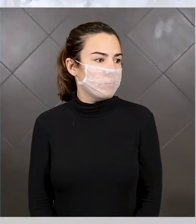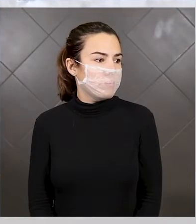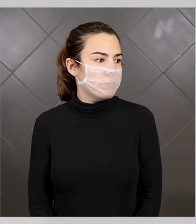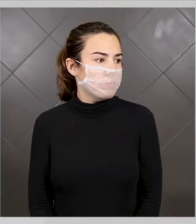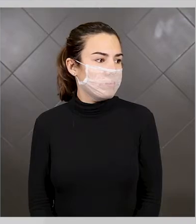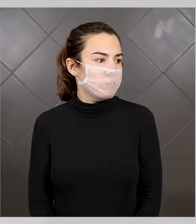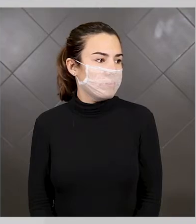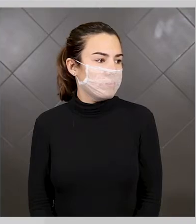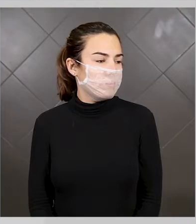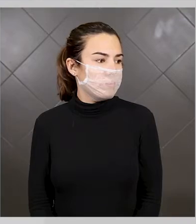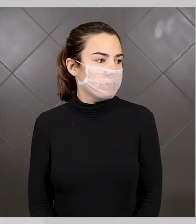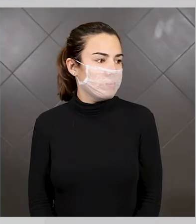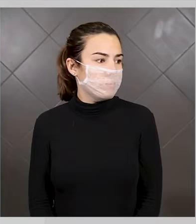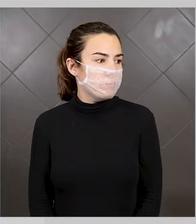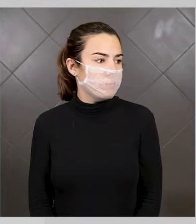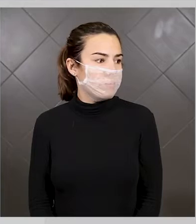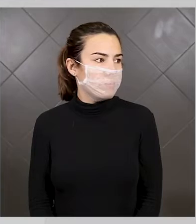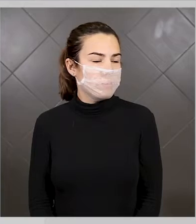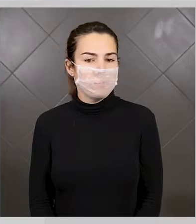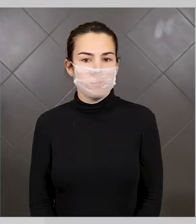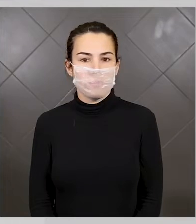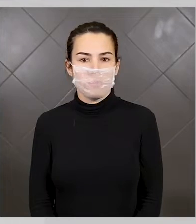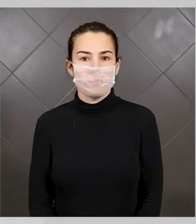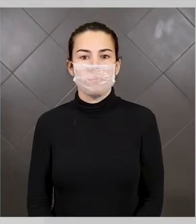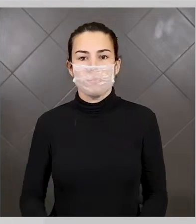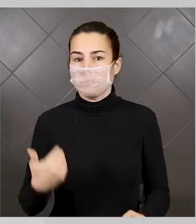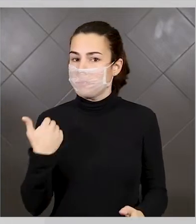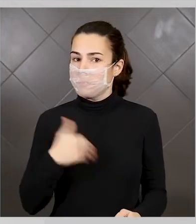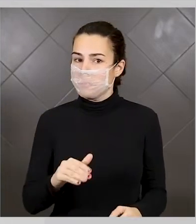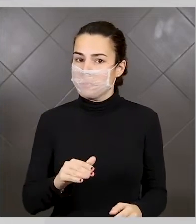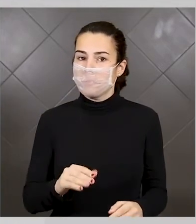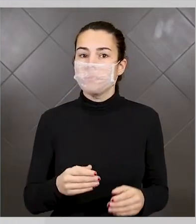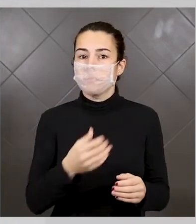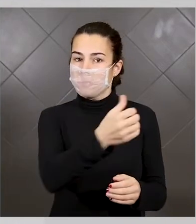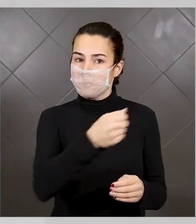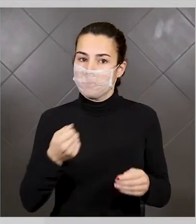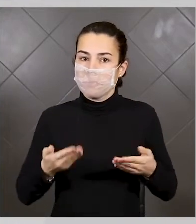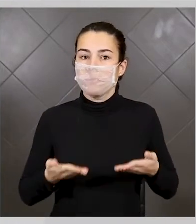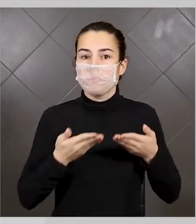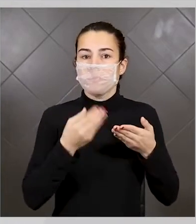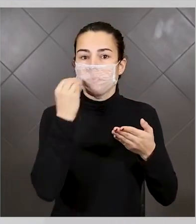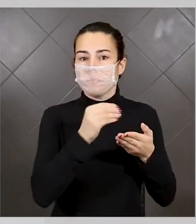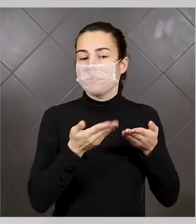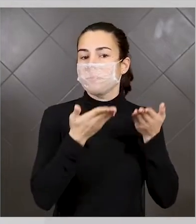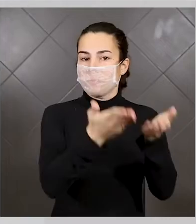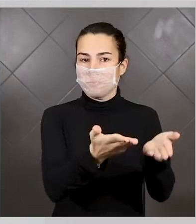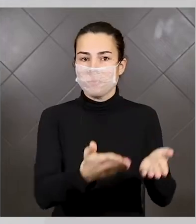Ja ho tenim. Ara això ho ficarem dintre la nevera i ja preparem per al muntatge.